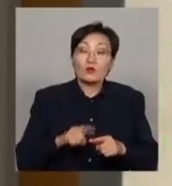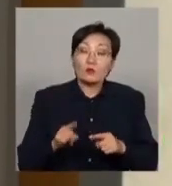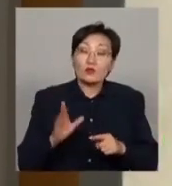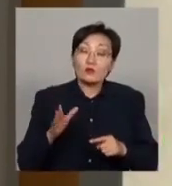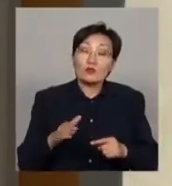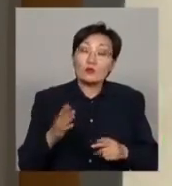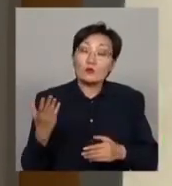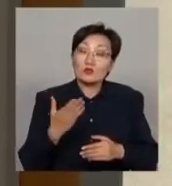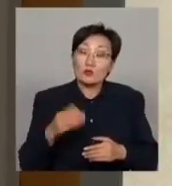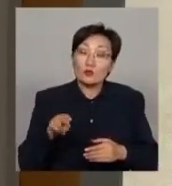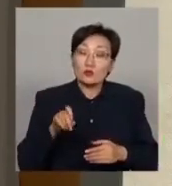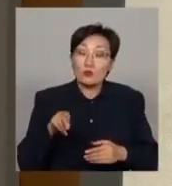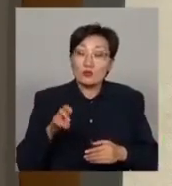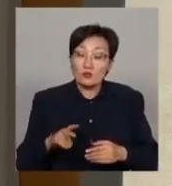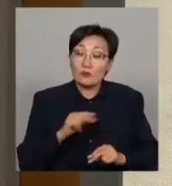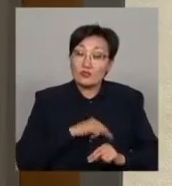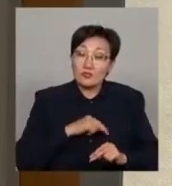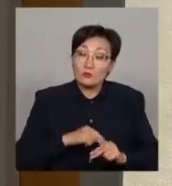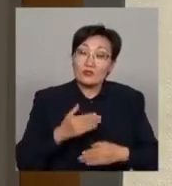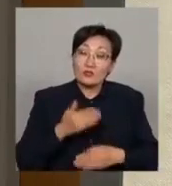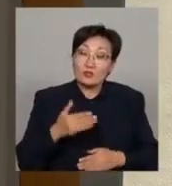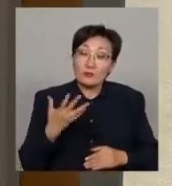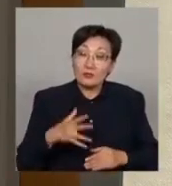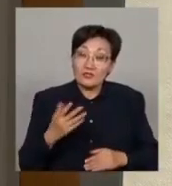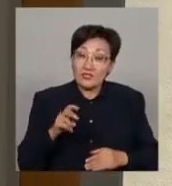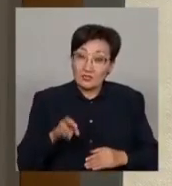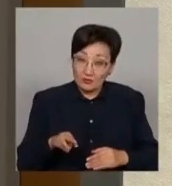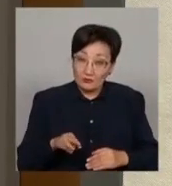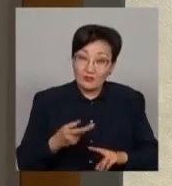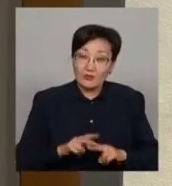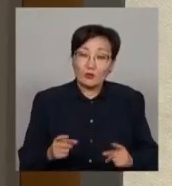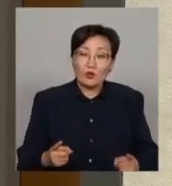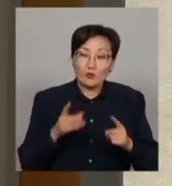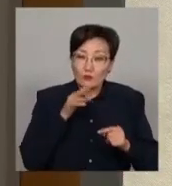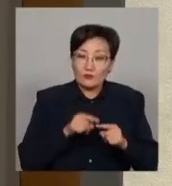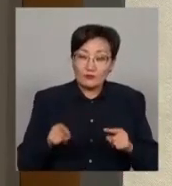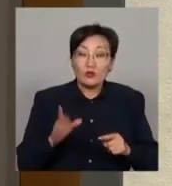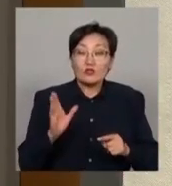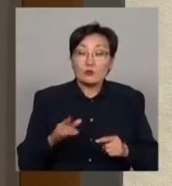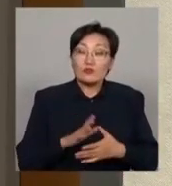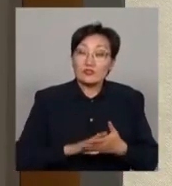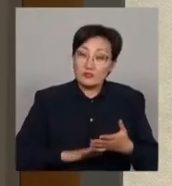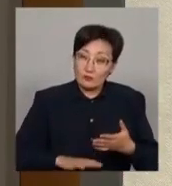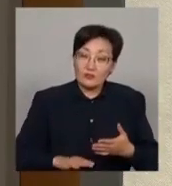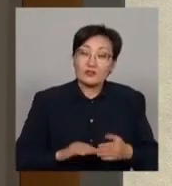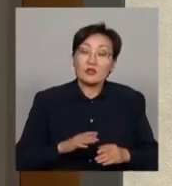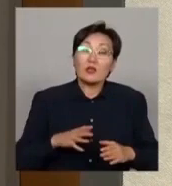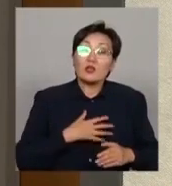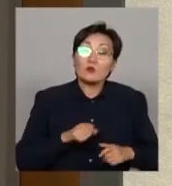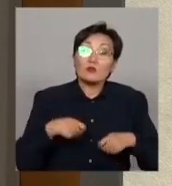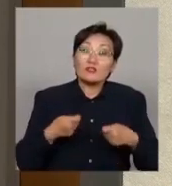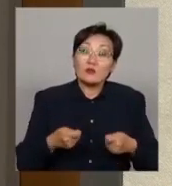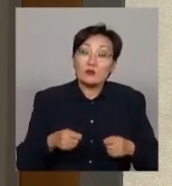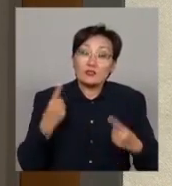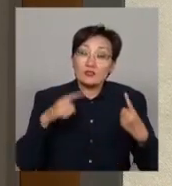премьера фильма «Дос Мукасан». Мы работаем на сцене вот уже 55 лет. Это огромный срок. Мы будем и дальше целиком отдавать себя